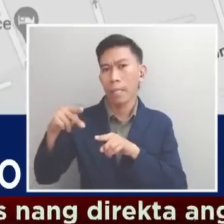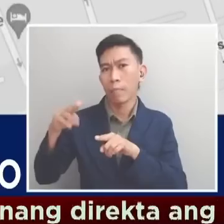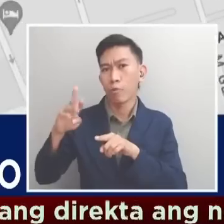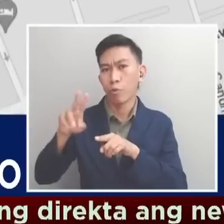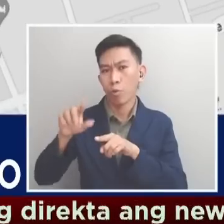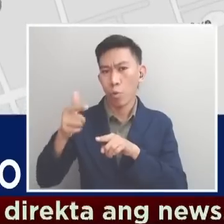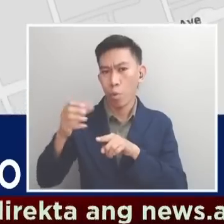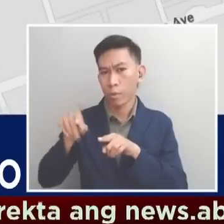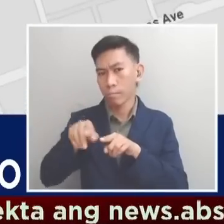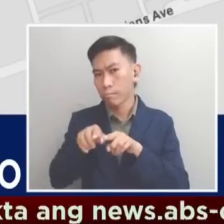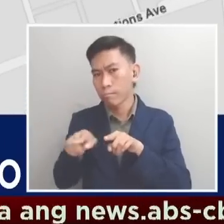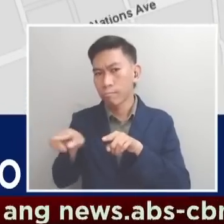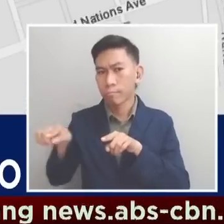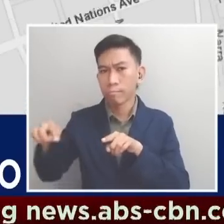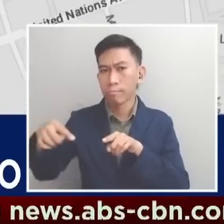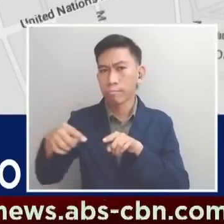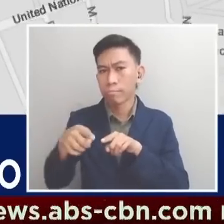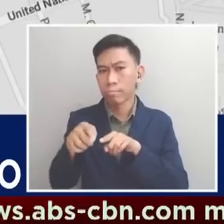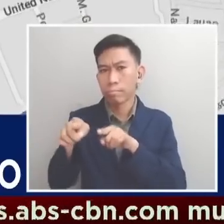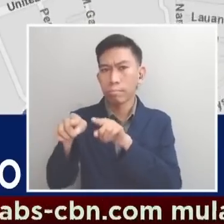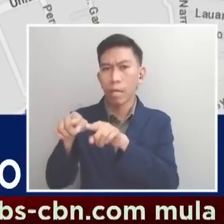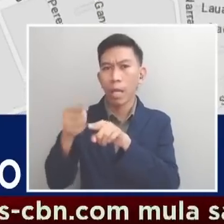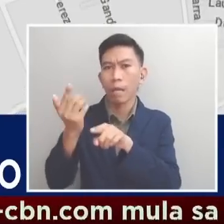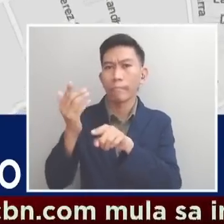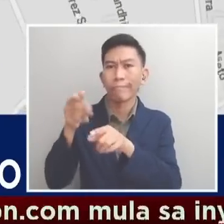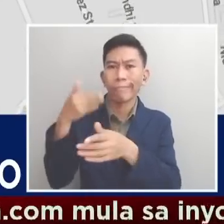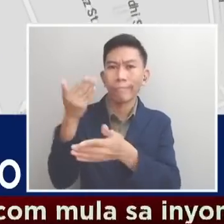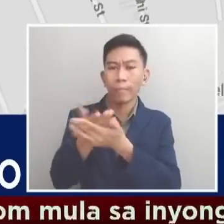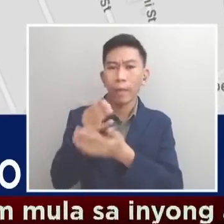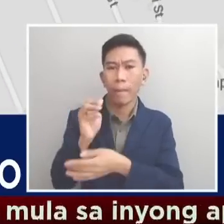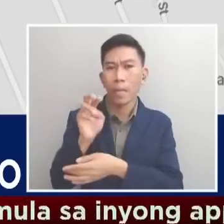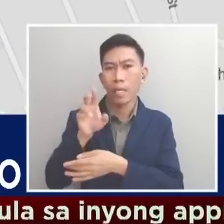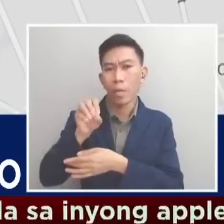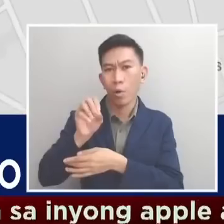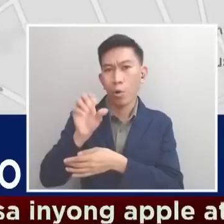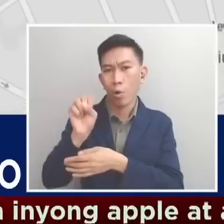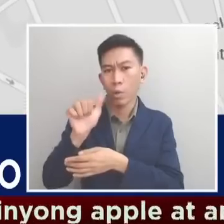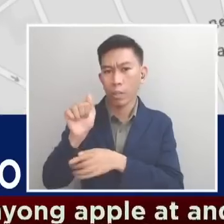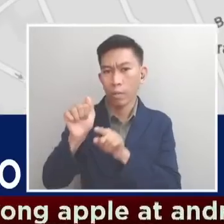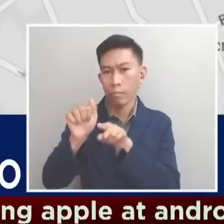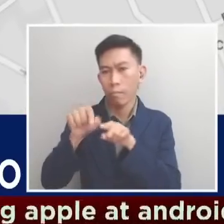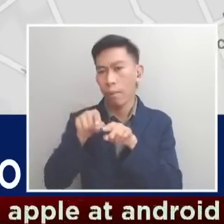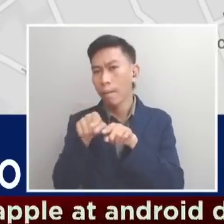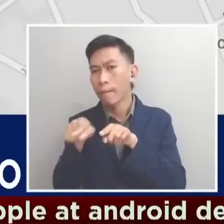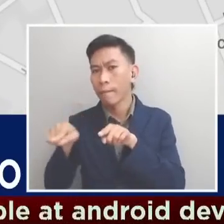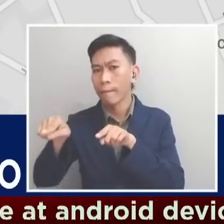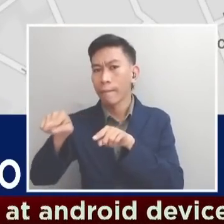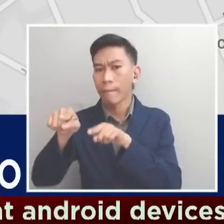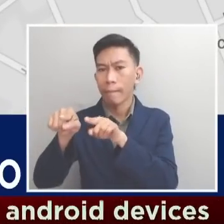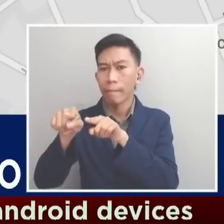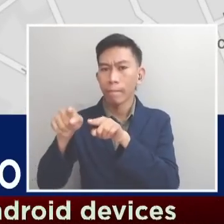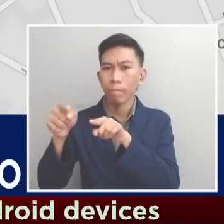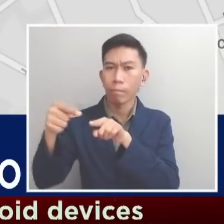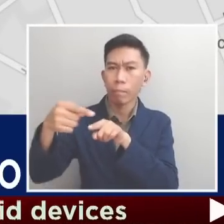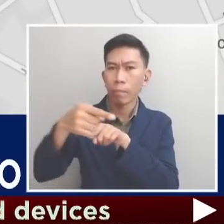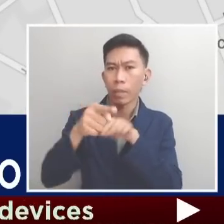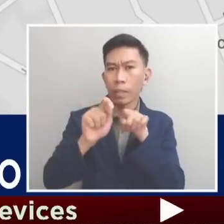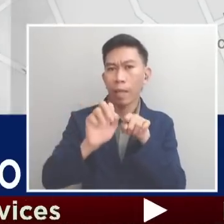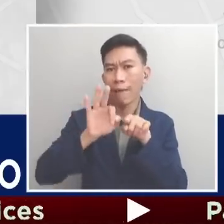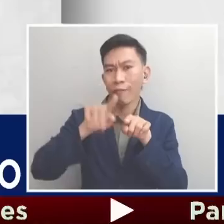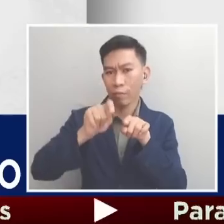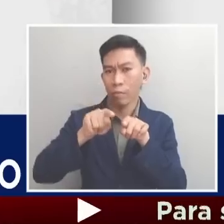Burgos Avenue patungo sa Maria Orosa Street, kumaliwa sa Calo Avenue, kanan sa Taft Avenue patungo sa